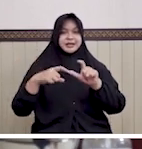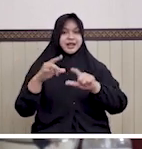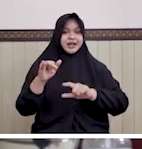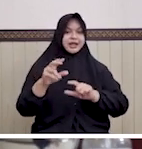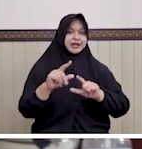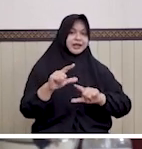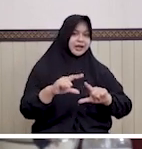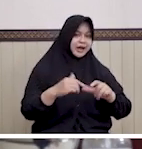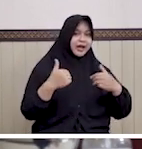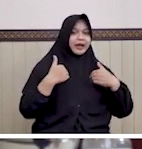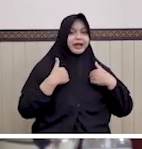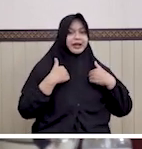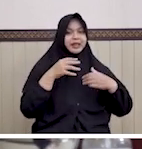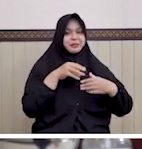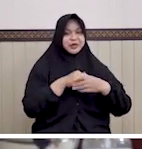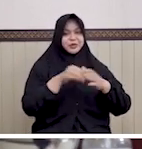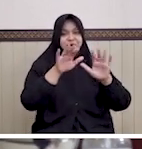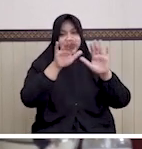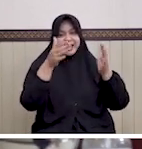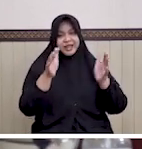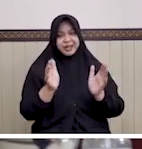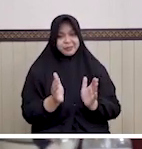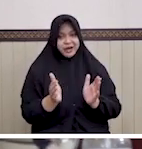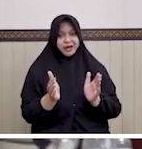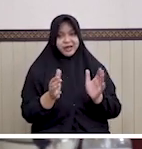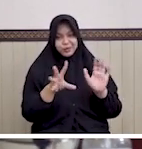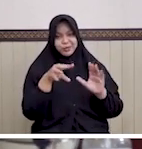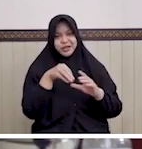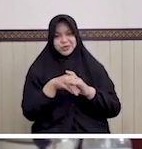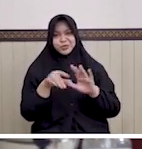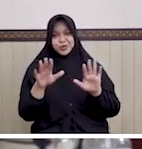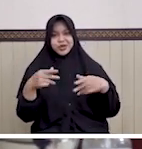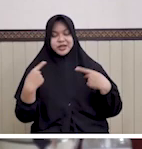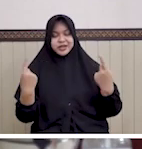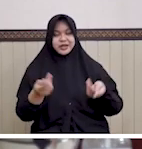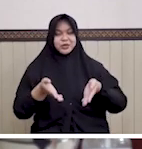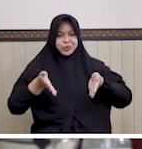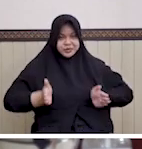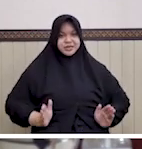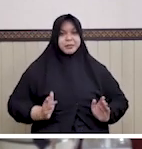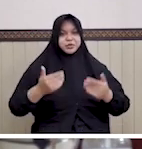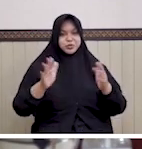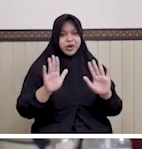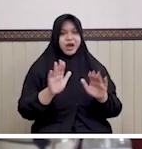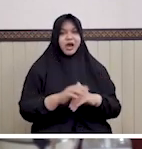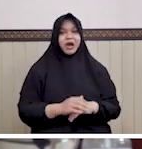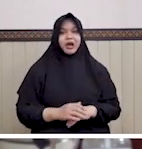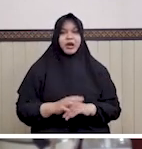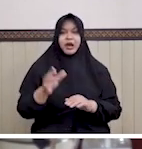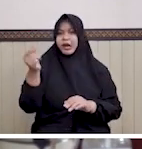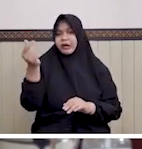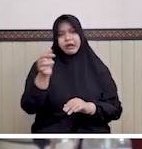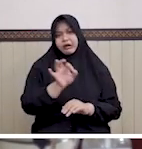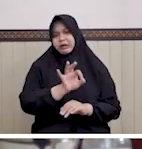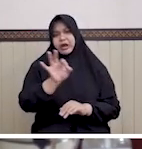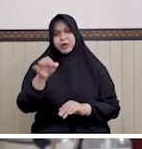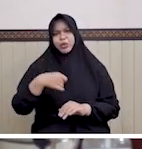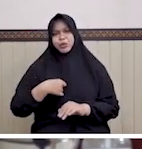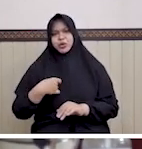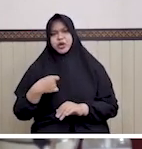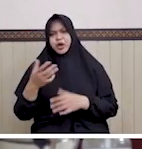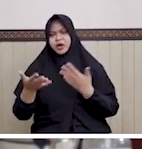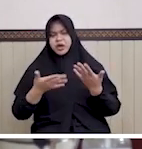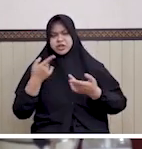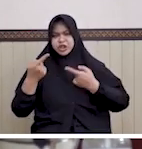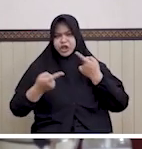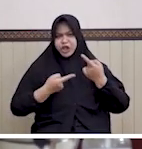termasuk ada alat peraga tadi ada alat peraga Slavina sudah sudah kami persiapkan enggak ada anggaran enggak ada cerita gak ada anggaran